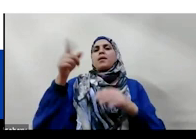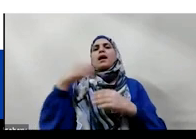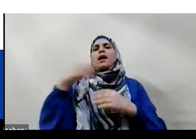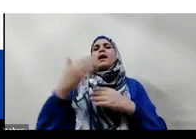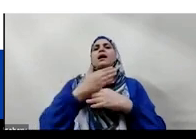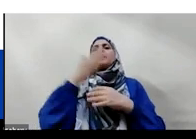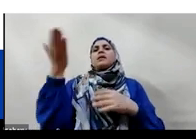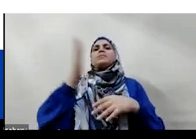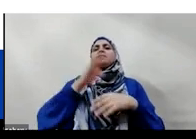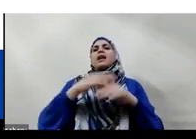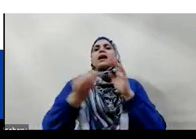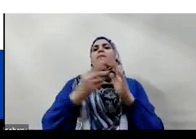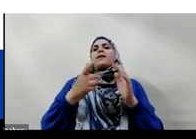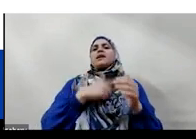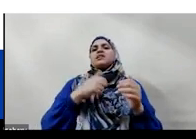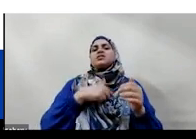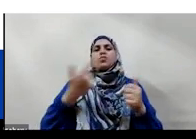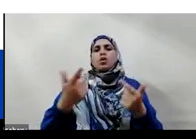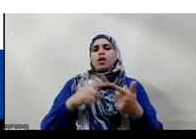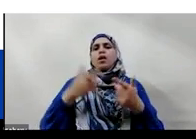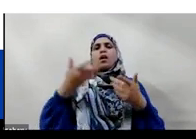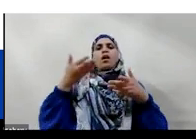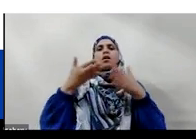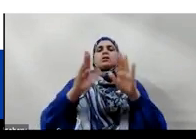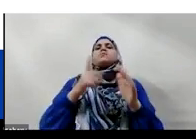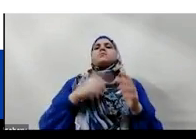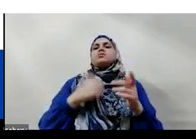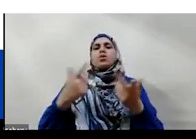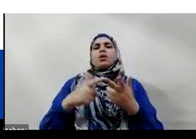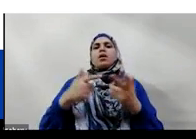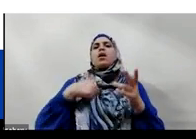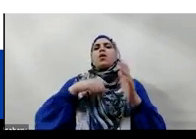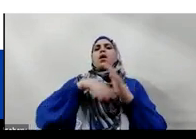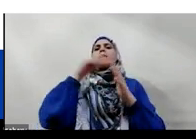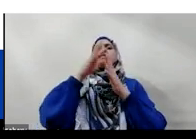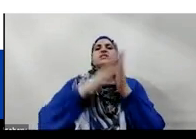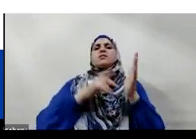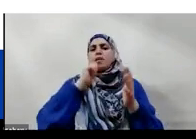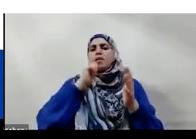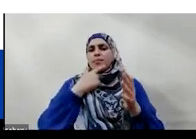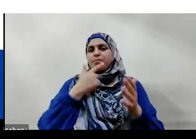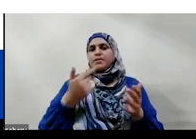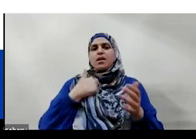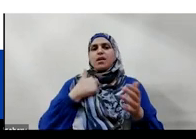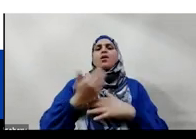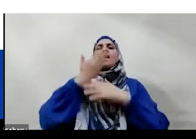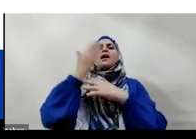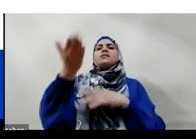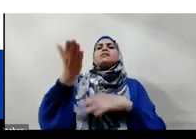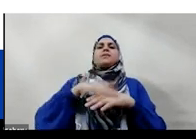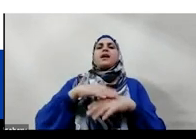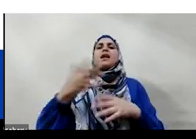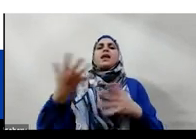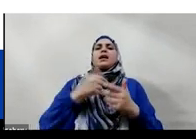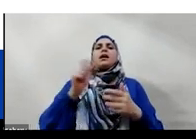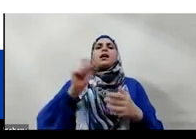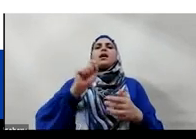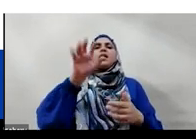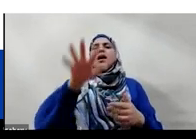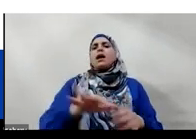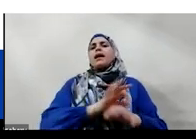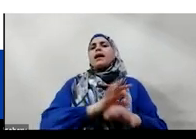جامعة اسمها ايه، الديبارتمنت اللي قدمت عليه، عملت ابلكيشن امتى، قدمت على انهي سمستر، ابلايد على انهي